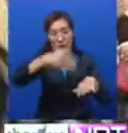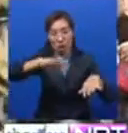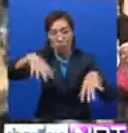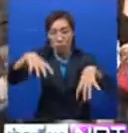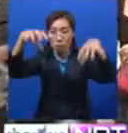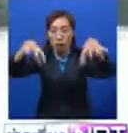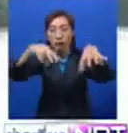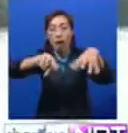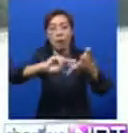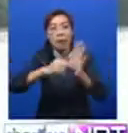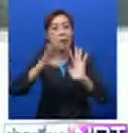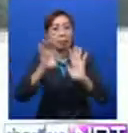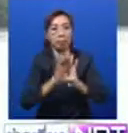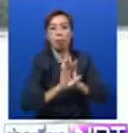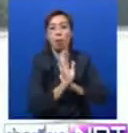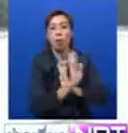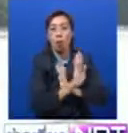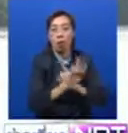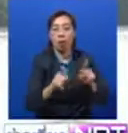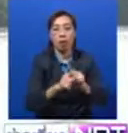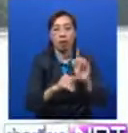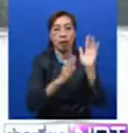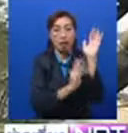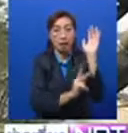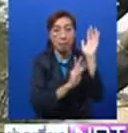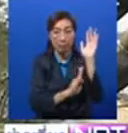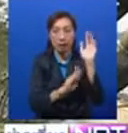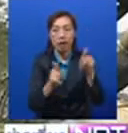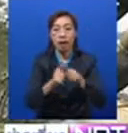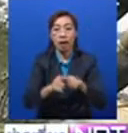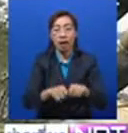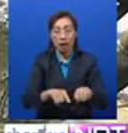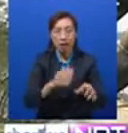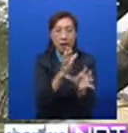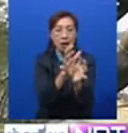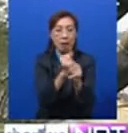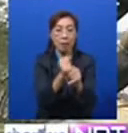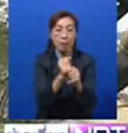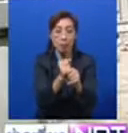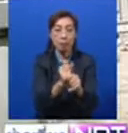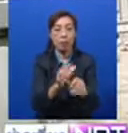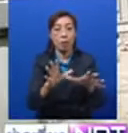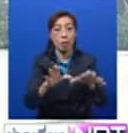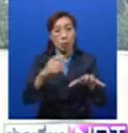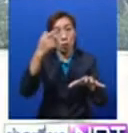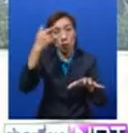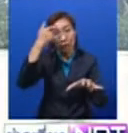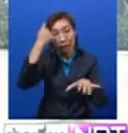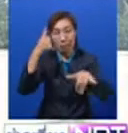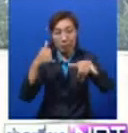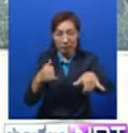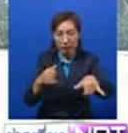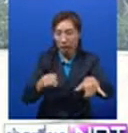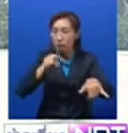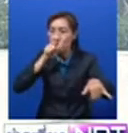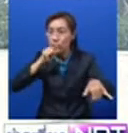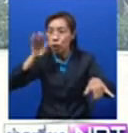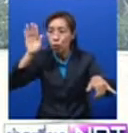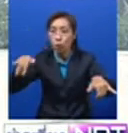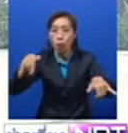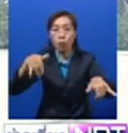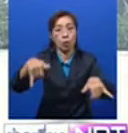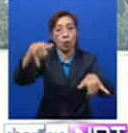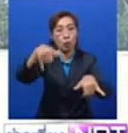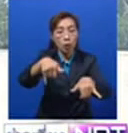คะแล้วก็ใกล้ๆกับประติมากรรมปูดำจะมีอนุสาวรีย์นกออกหรือว่านกอินทรีด้วยสัญลักษณ์ทั้งสองอย่างนี้ค่ะถือว่